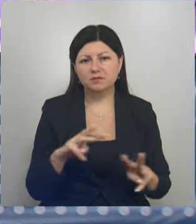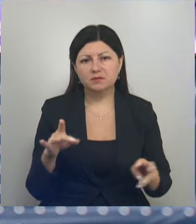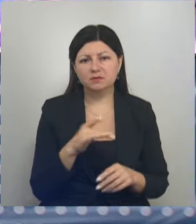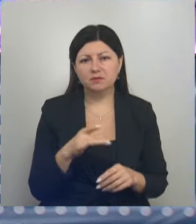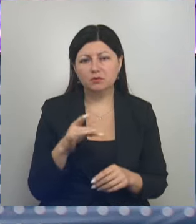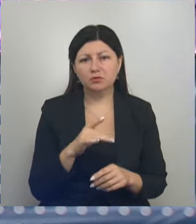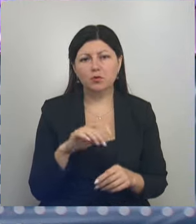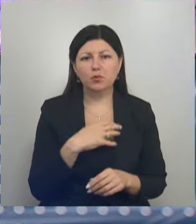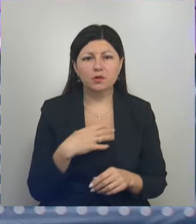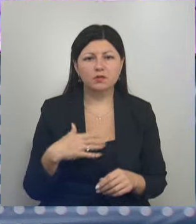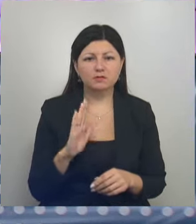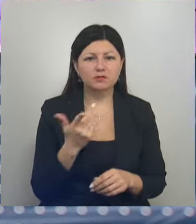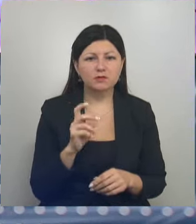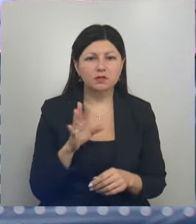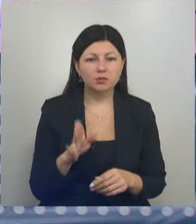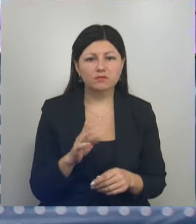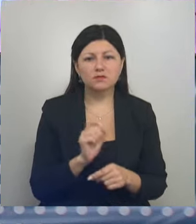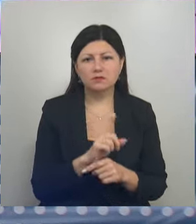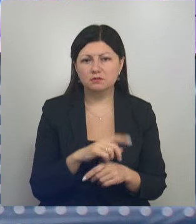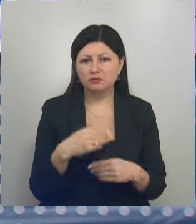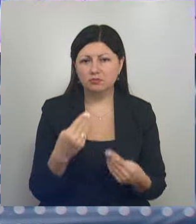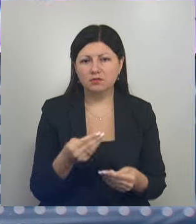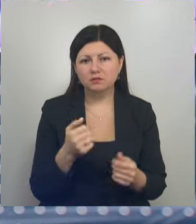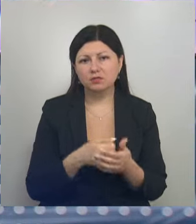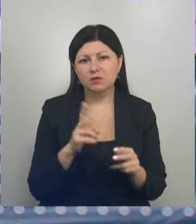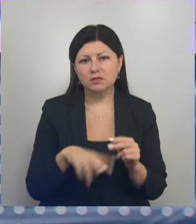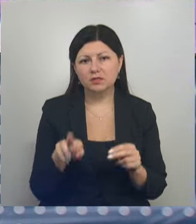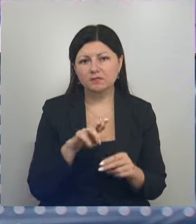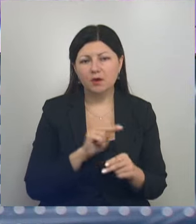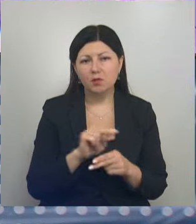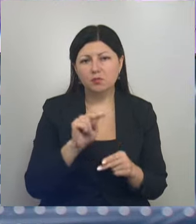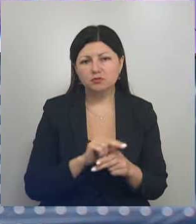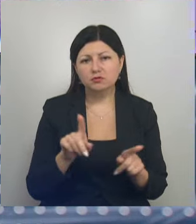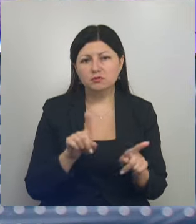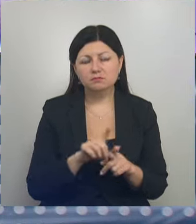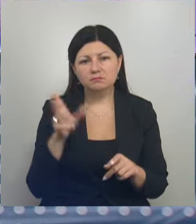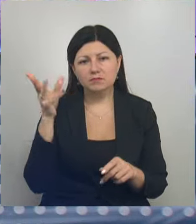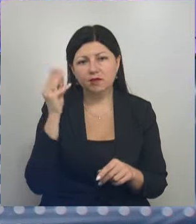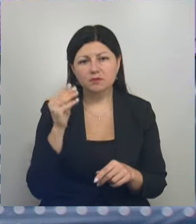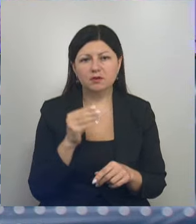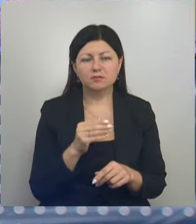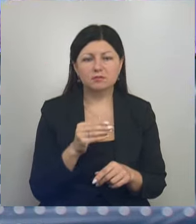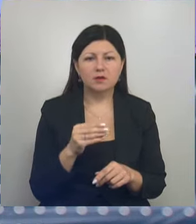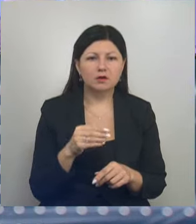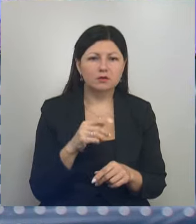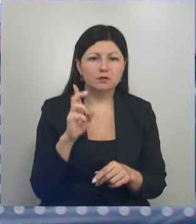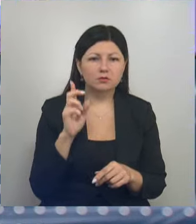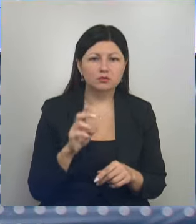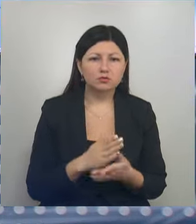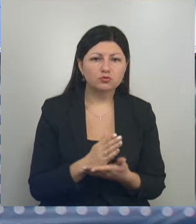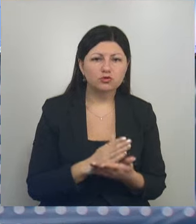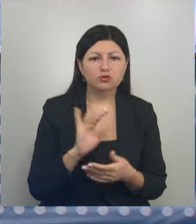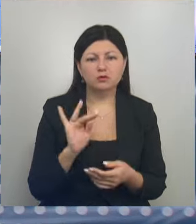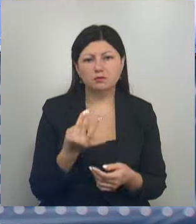региона губернатор Вячеслав Гладков поставил задачу до конца января обучить таким навыкам госслужащих и бюджетников. Сегодня